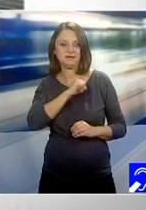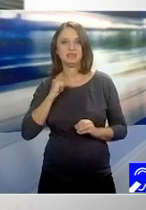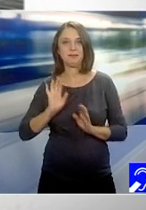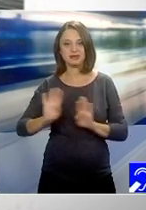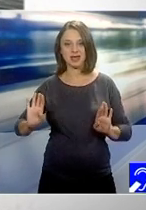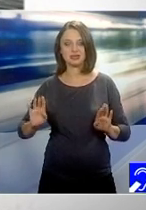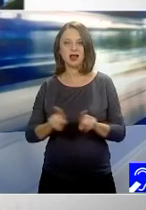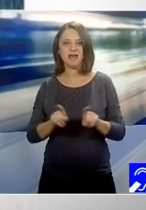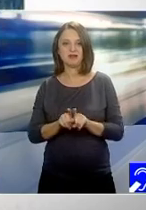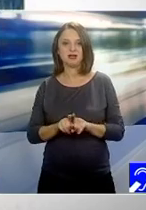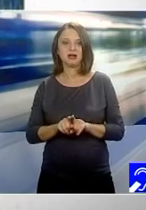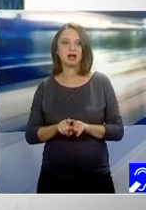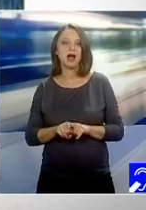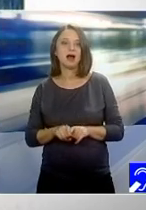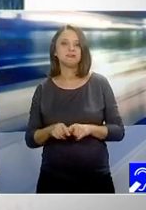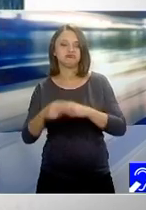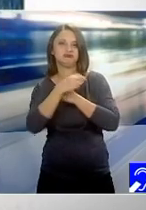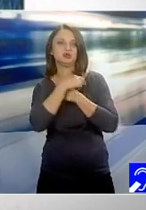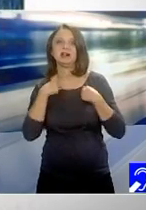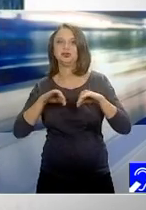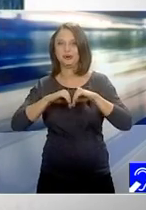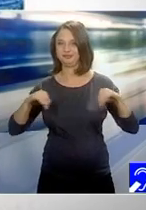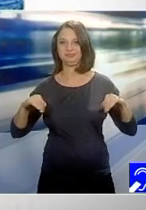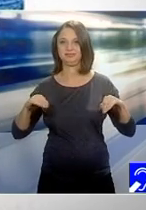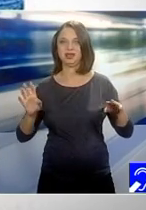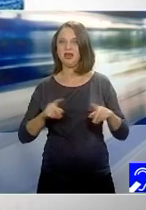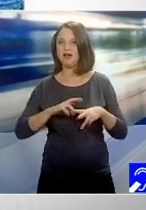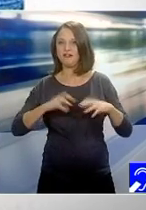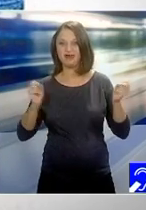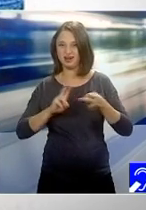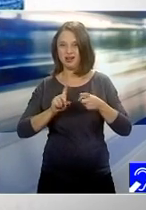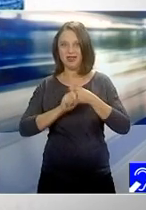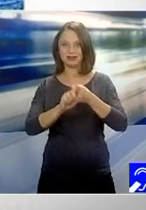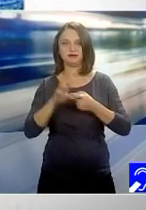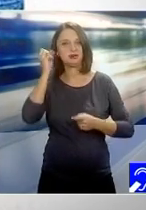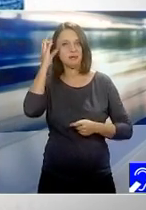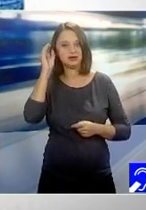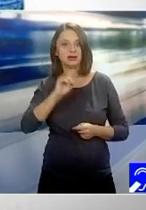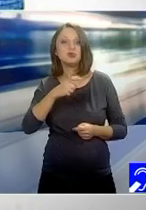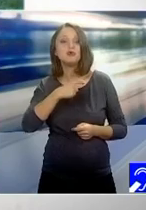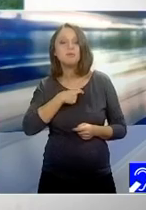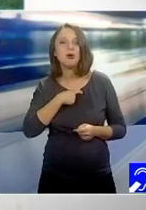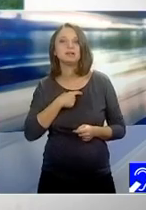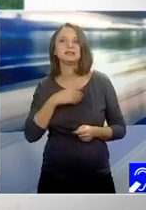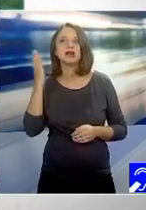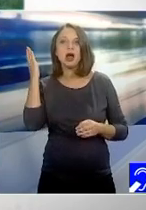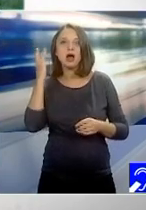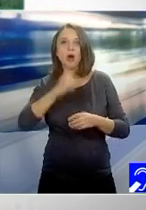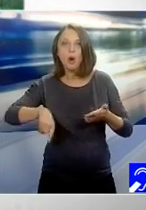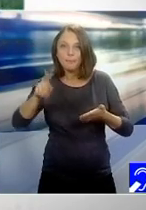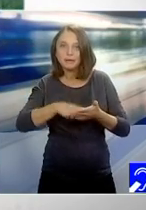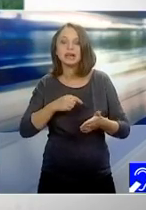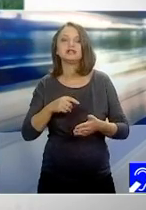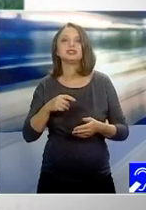procuror, practic. Nu vei reuși niciodată să oprești tăierile ilegale dacă vei merge tot